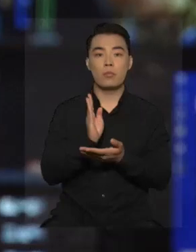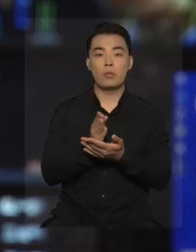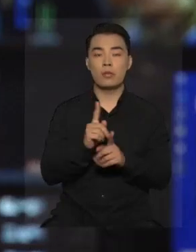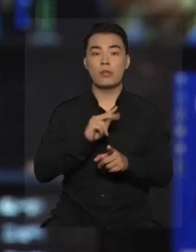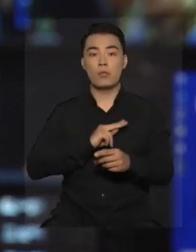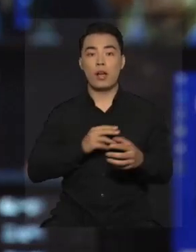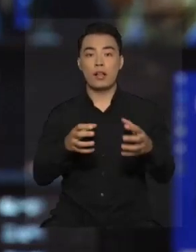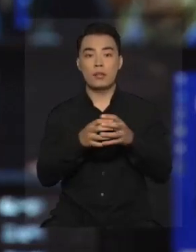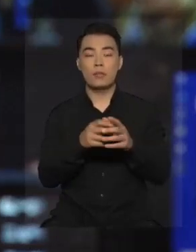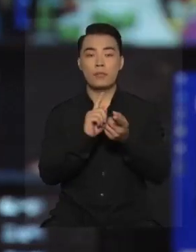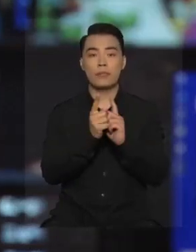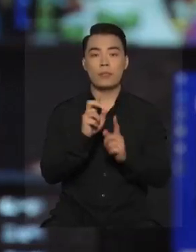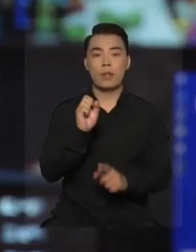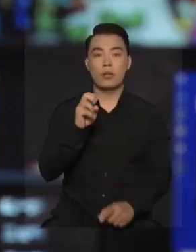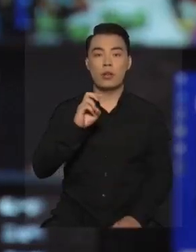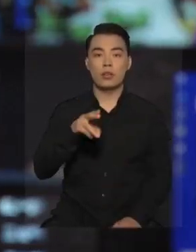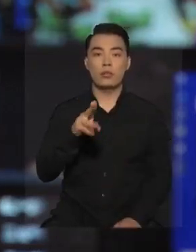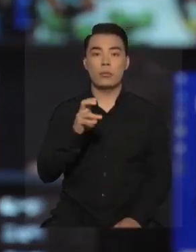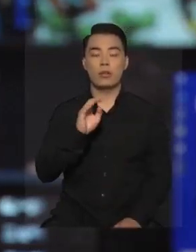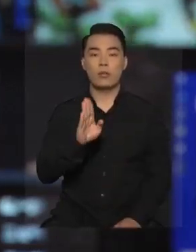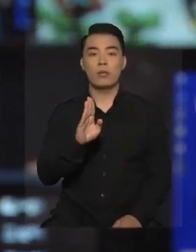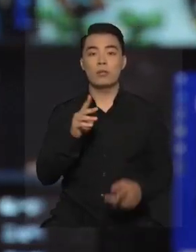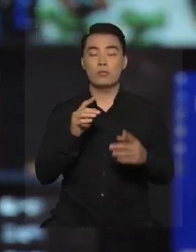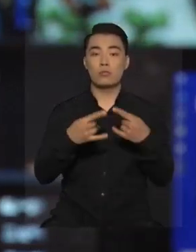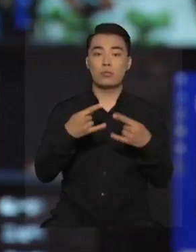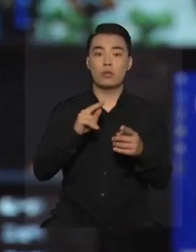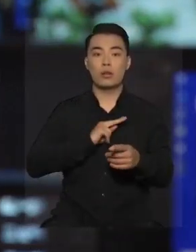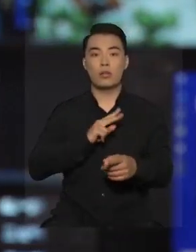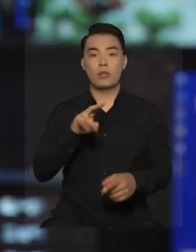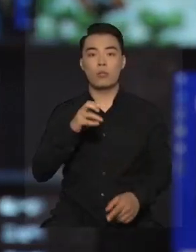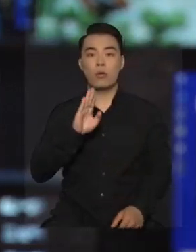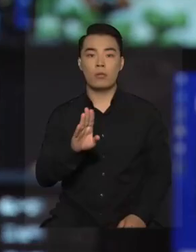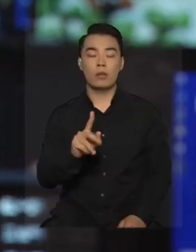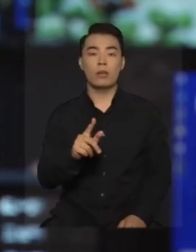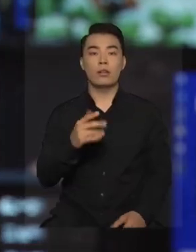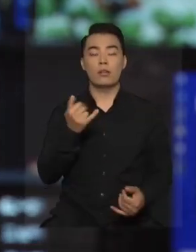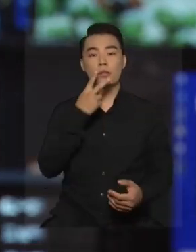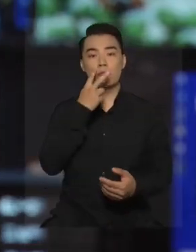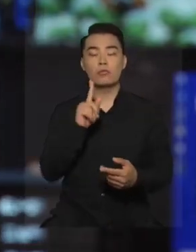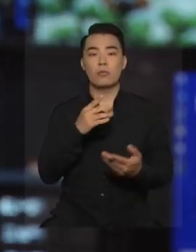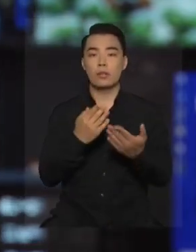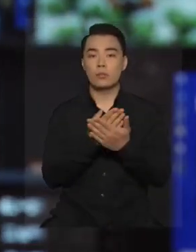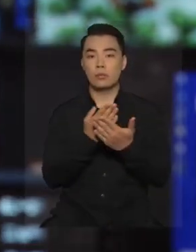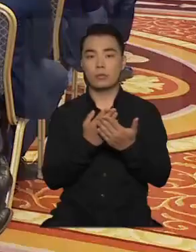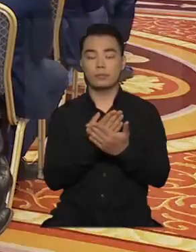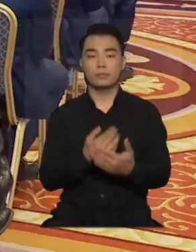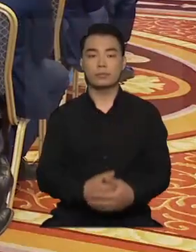корреспонденты. Сурдоперевод Багдаулет Кожбанов. В студии работает Любовь Басхаева. И смотрите сегодня в выпуске.